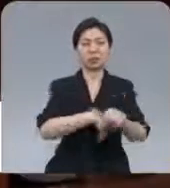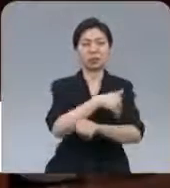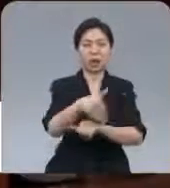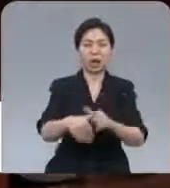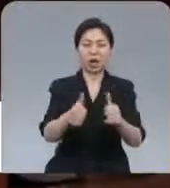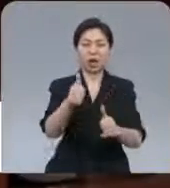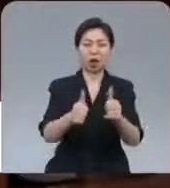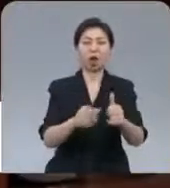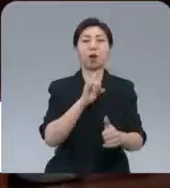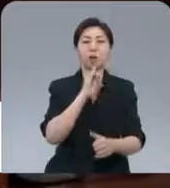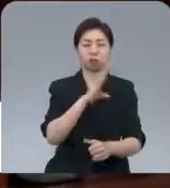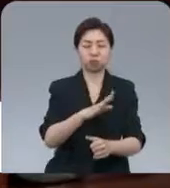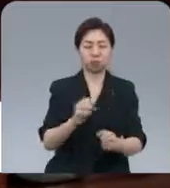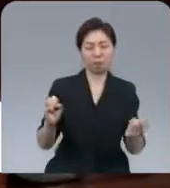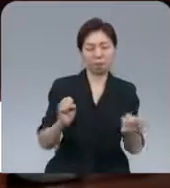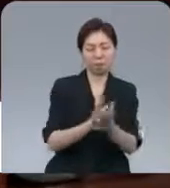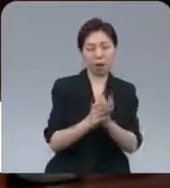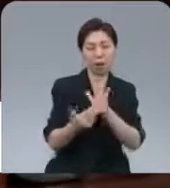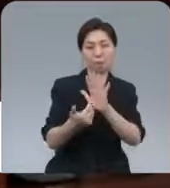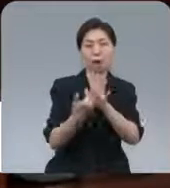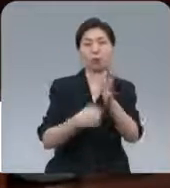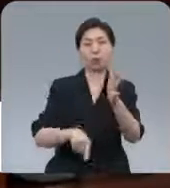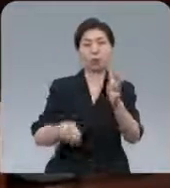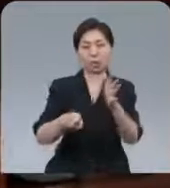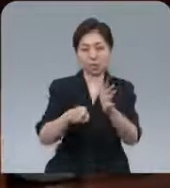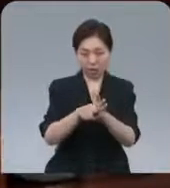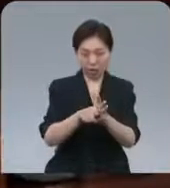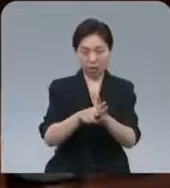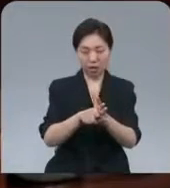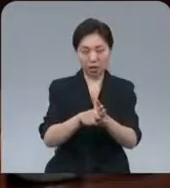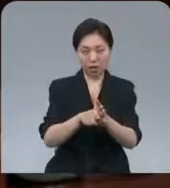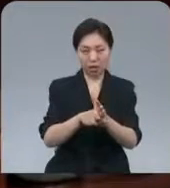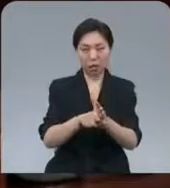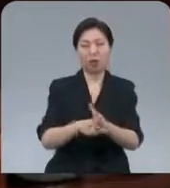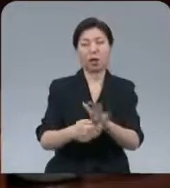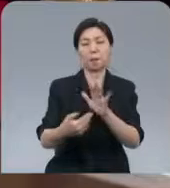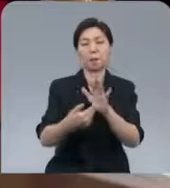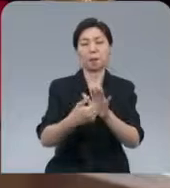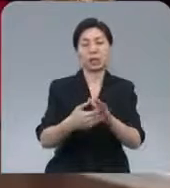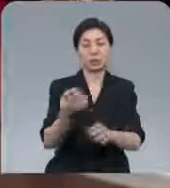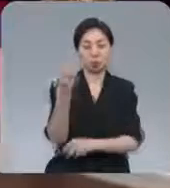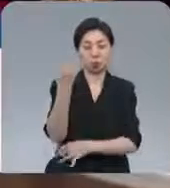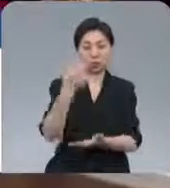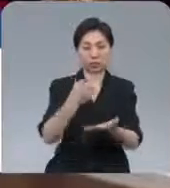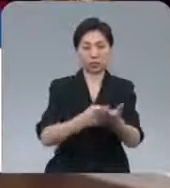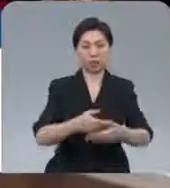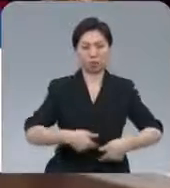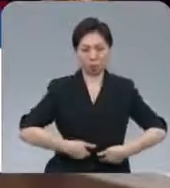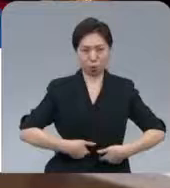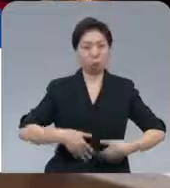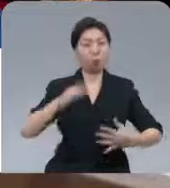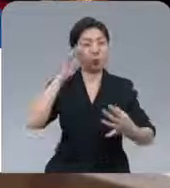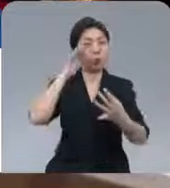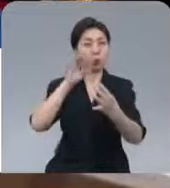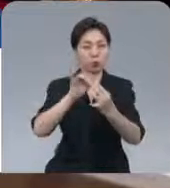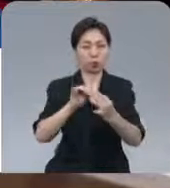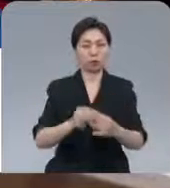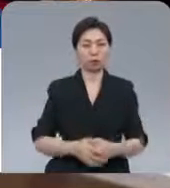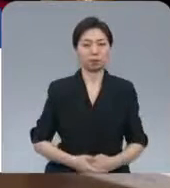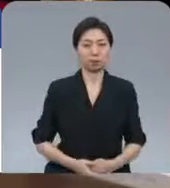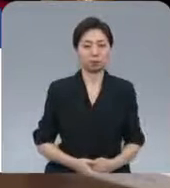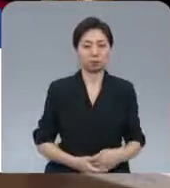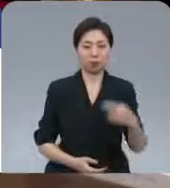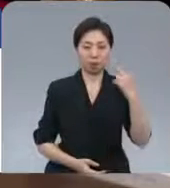около трех с половиной часов и прошла уважительной атмосфере ее суть заключалась в том что лидеры двух стран обсуждали способы